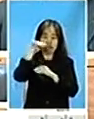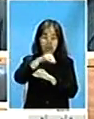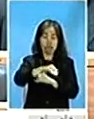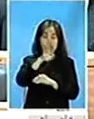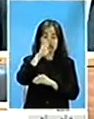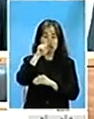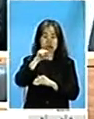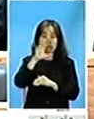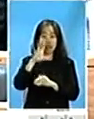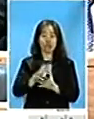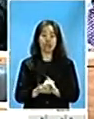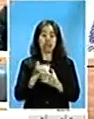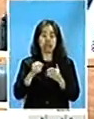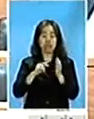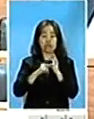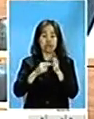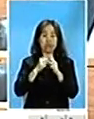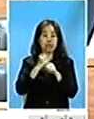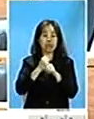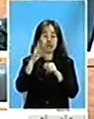ครับเกือบครึ่งหนึ่งเลยนะครับ